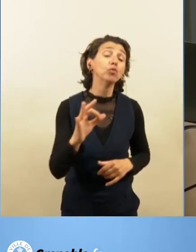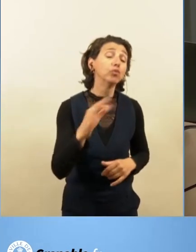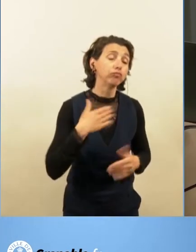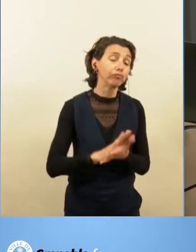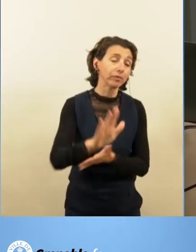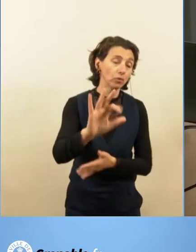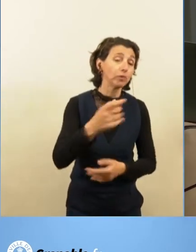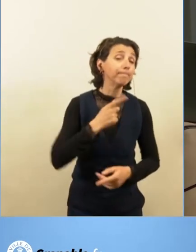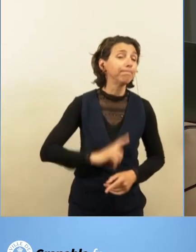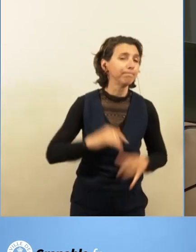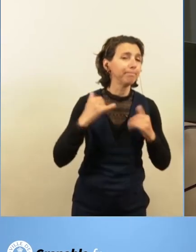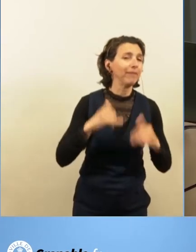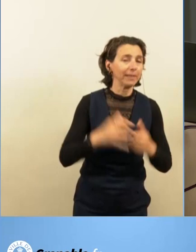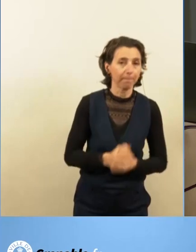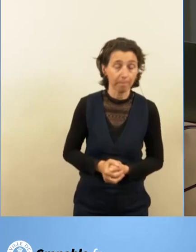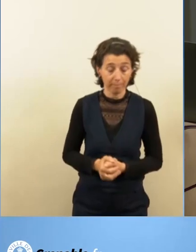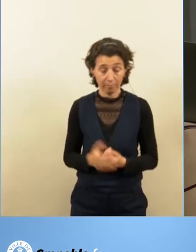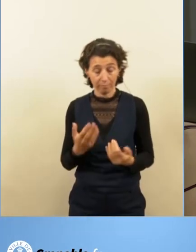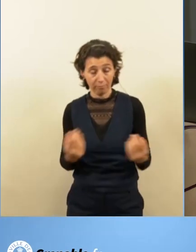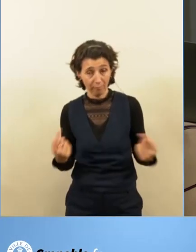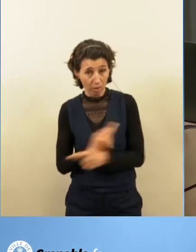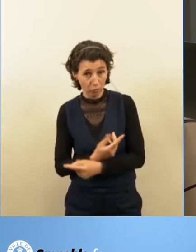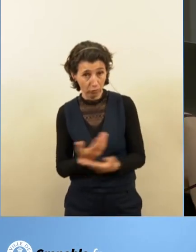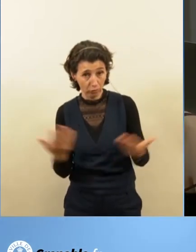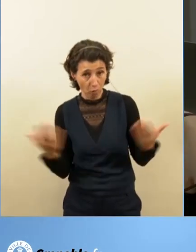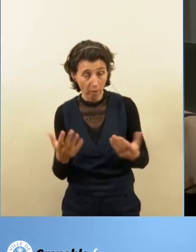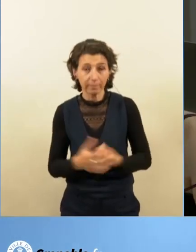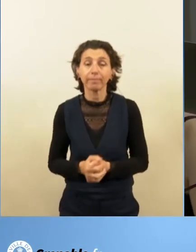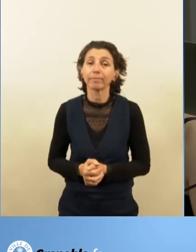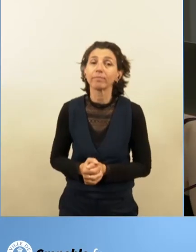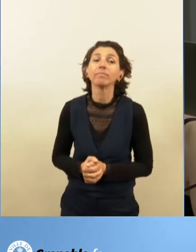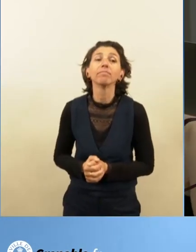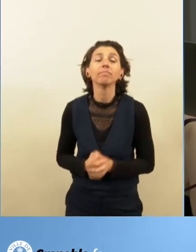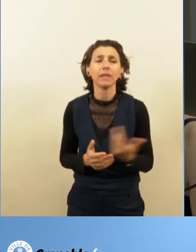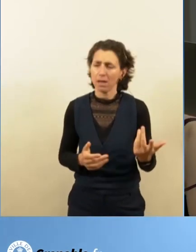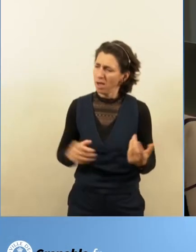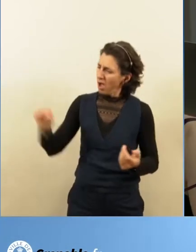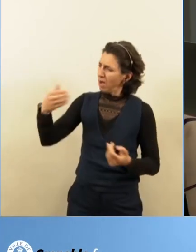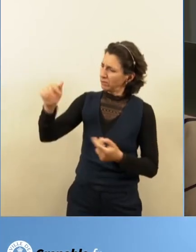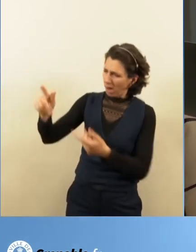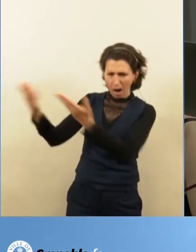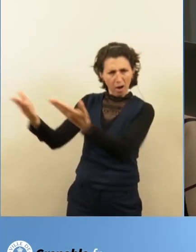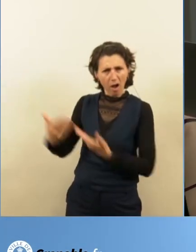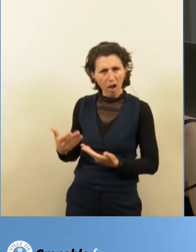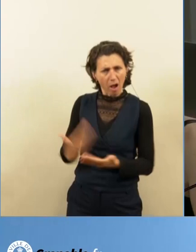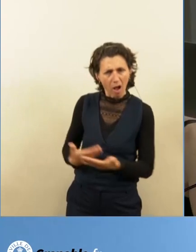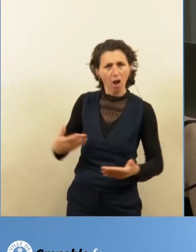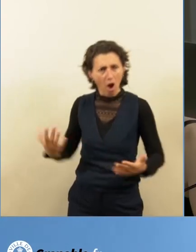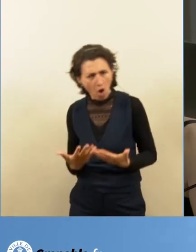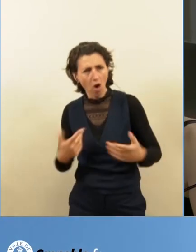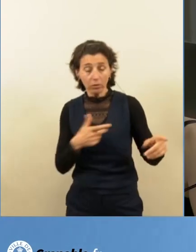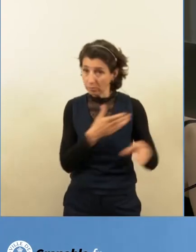qu'en est-il où est le paradoxe et bien vous attendez du SMAG bon Dieu à peu près tout ce que vous n'avez pas fait